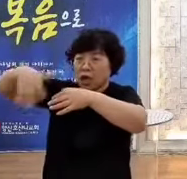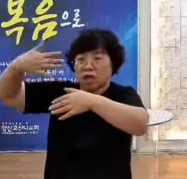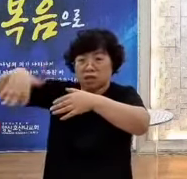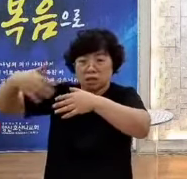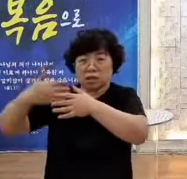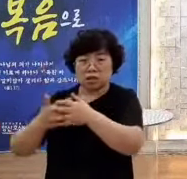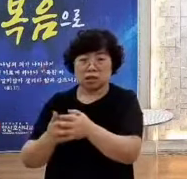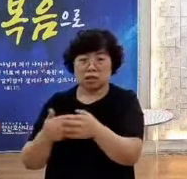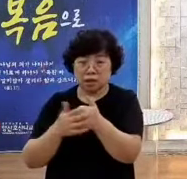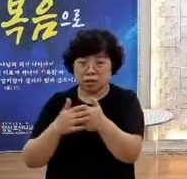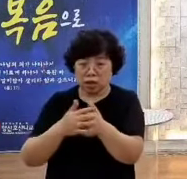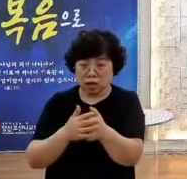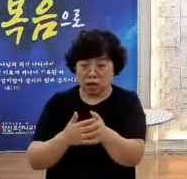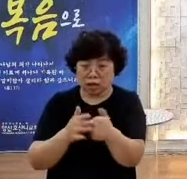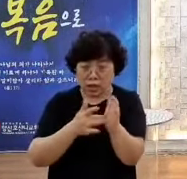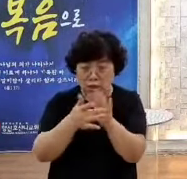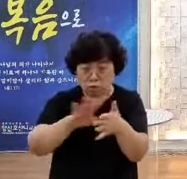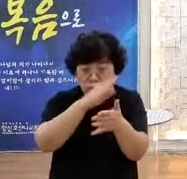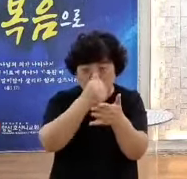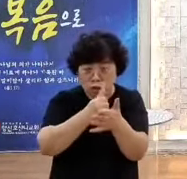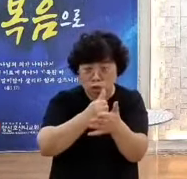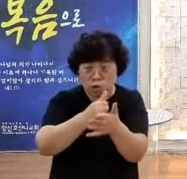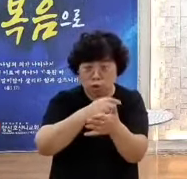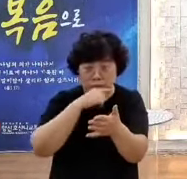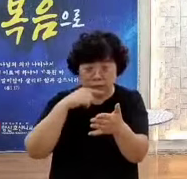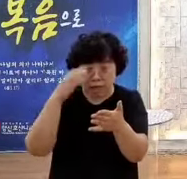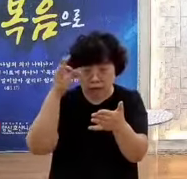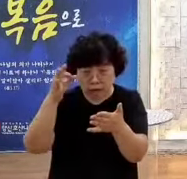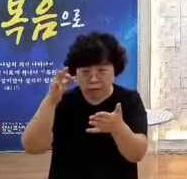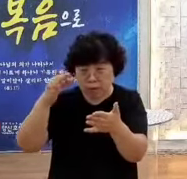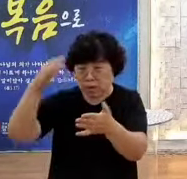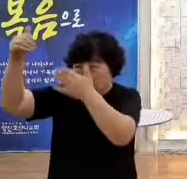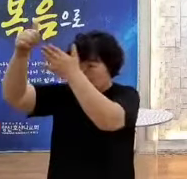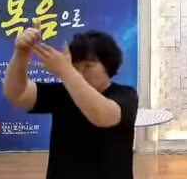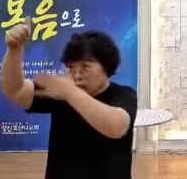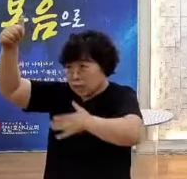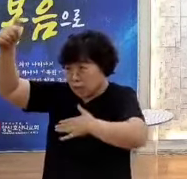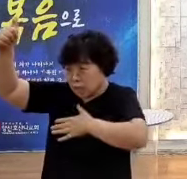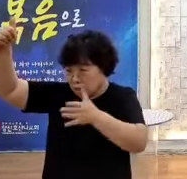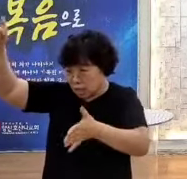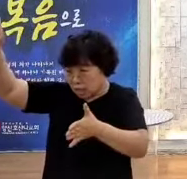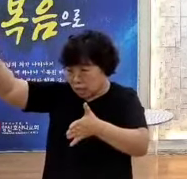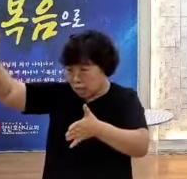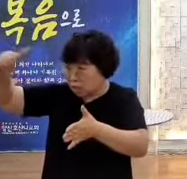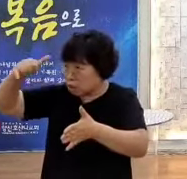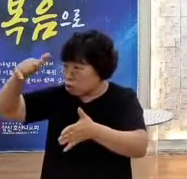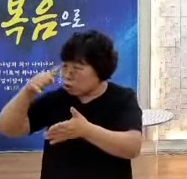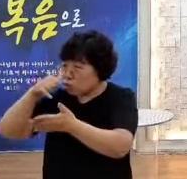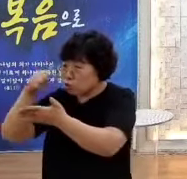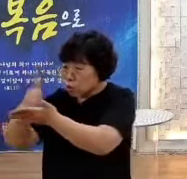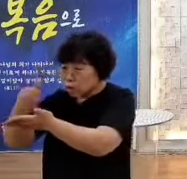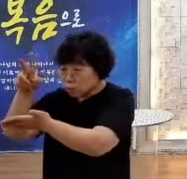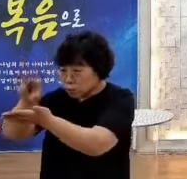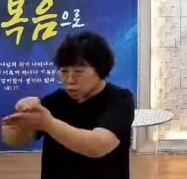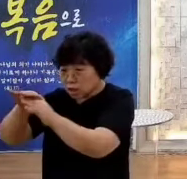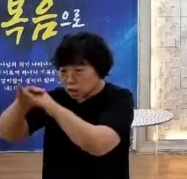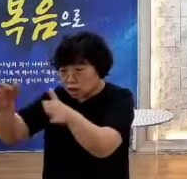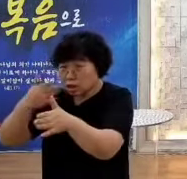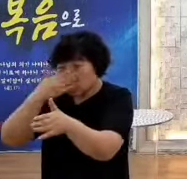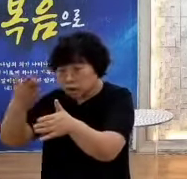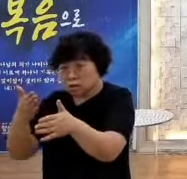원인이 죄라 그랬죠. 근데 이 죄 문제가 해결된 게 하나님과 연결을, 이게